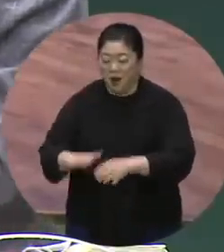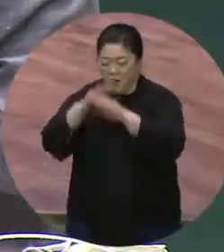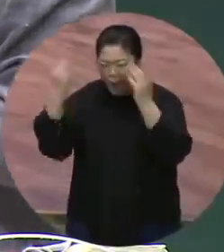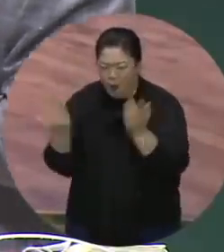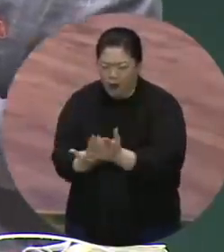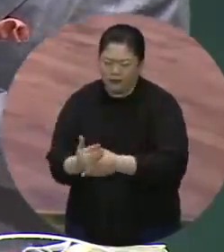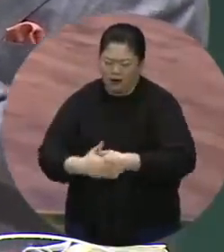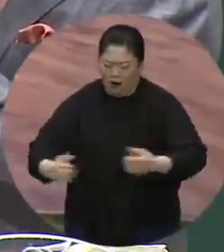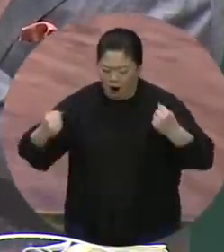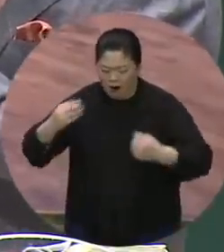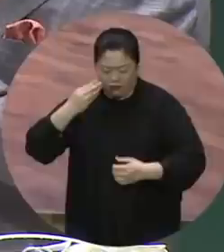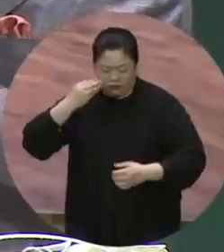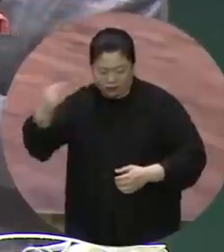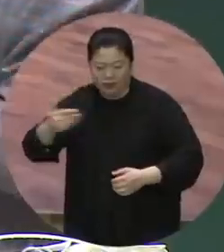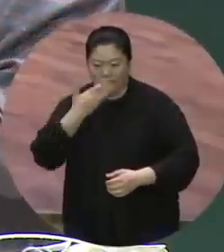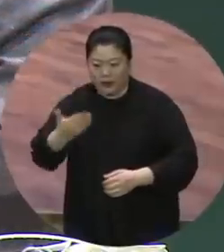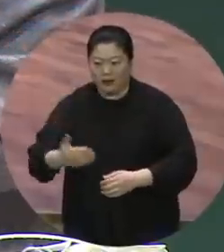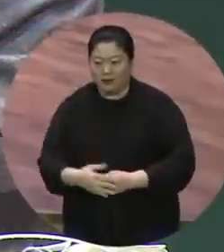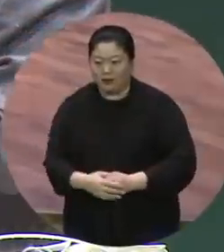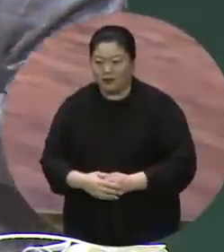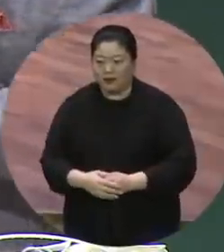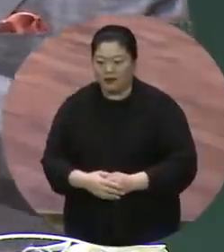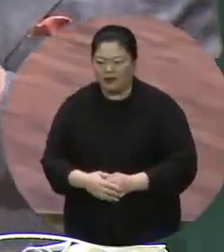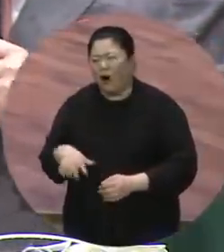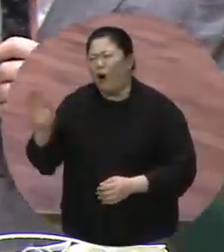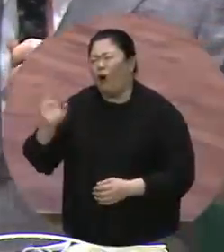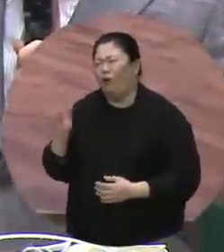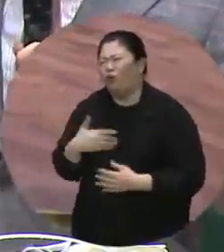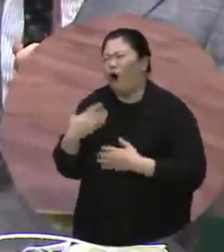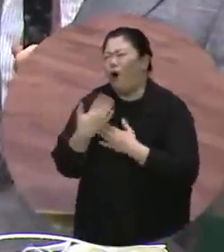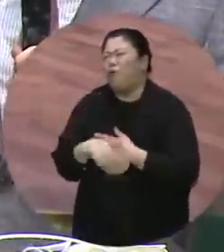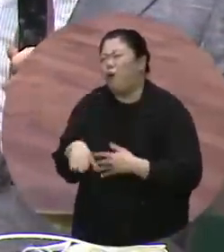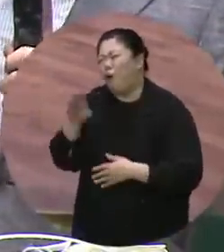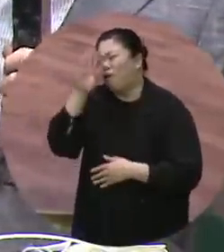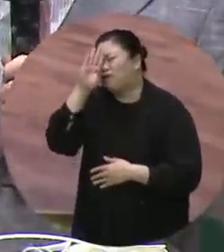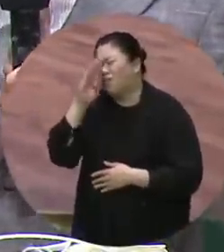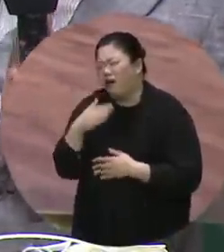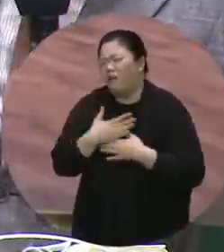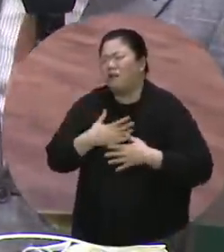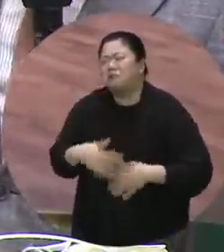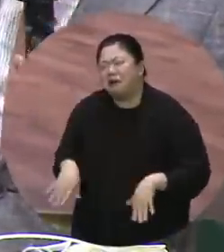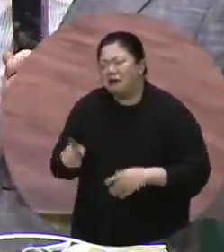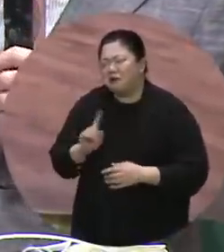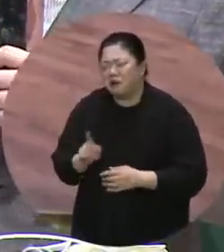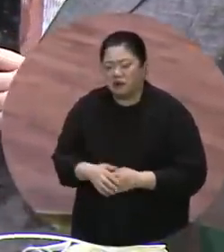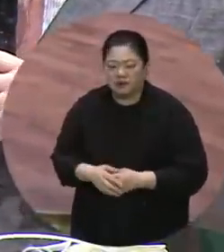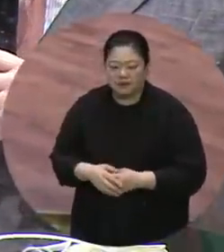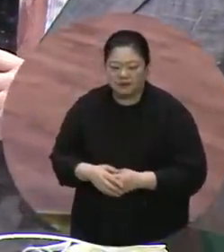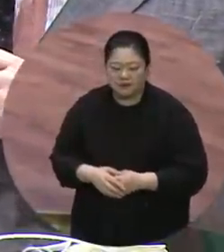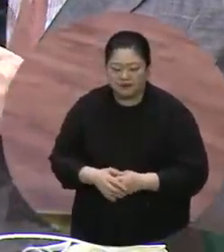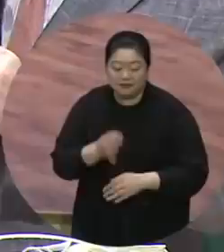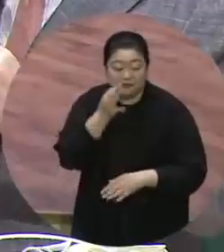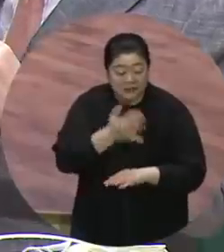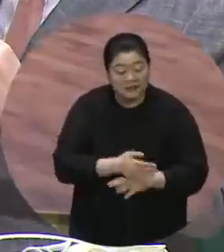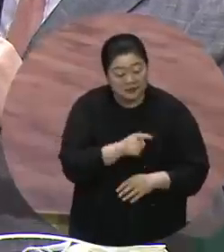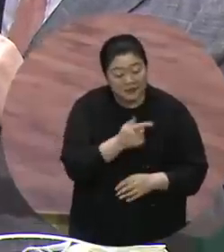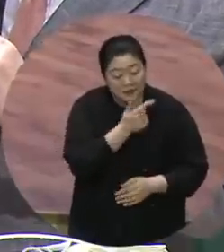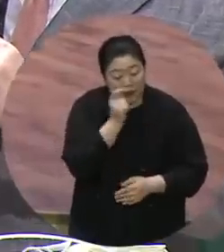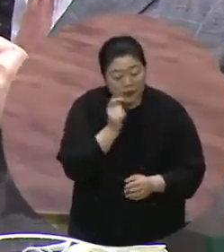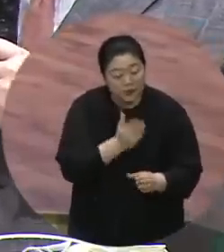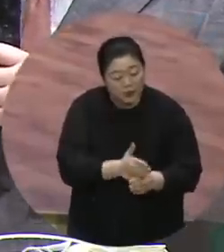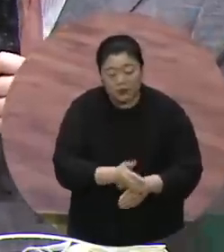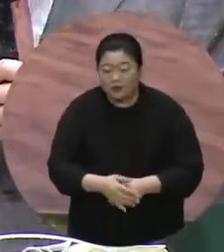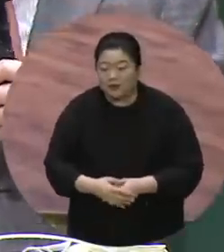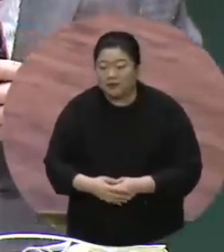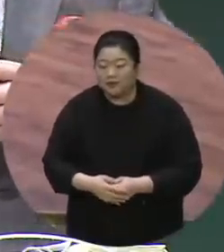강건하리라. 그 외몸에 안 좋은 자 뭔가가 늘 잡혀있어. 그래. 뭔가 자기가 해결해. 이분에게